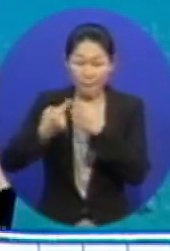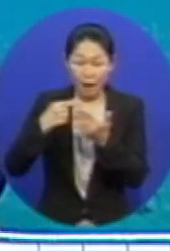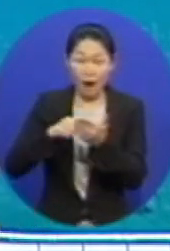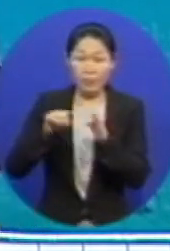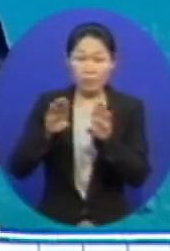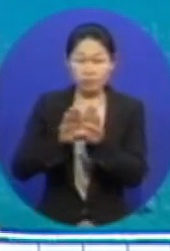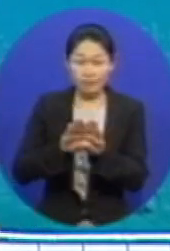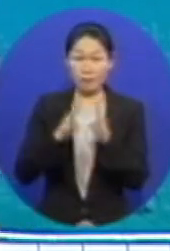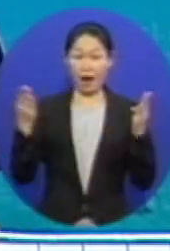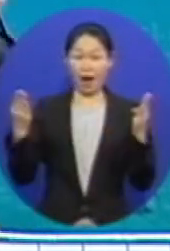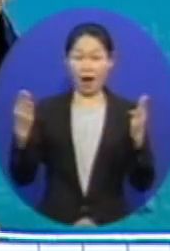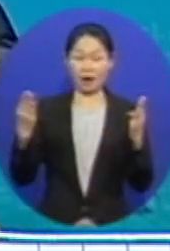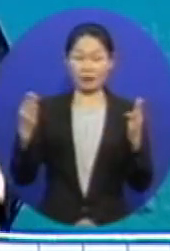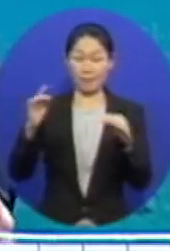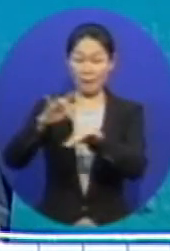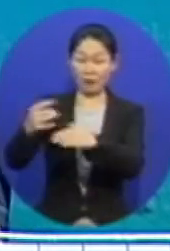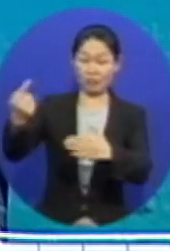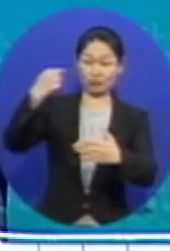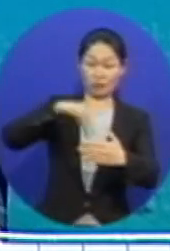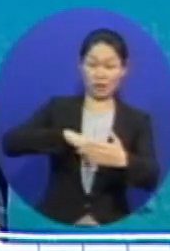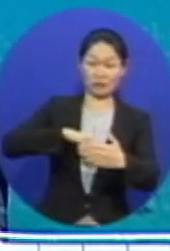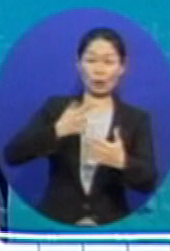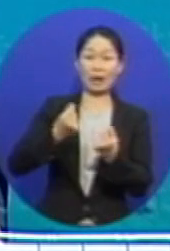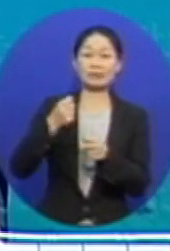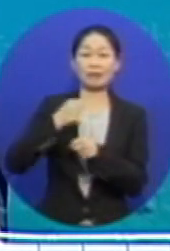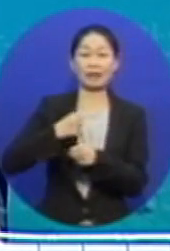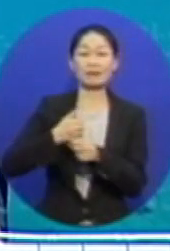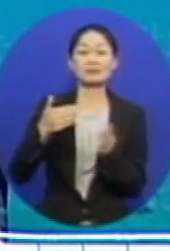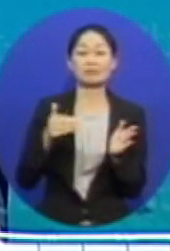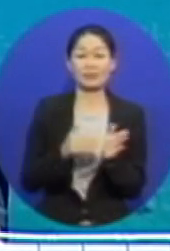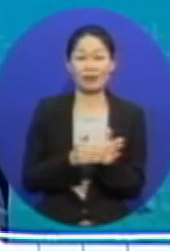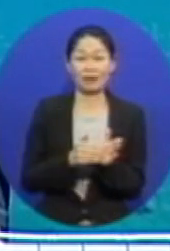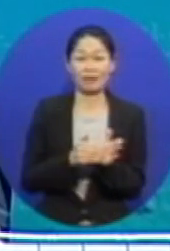마귀가 들어와서 그렇게 만들어버린 거라구요